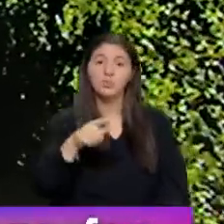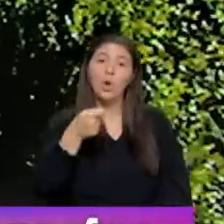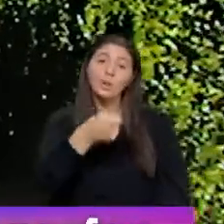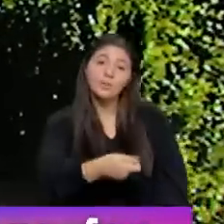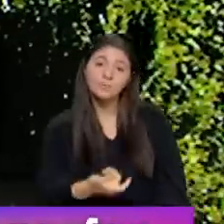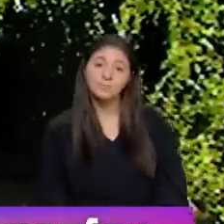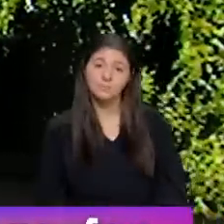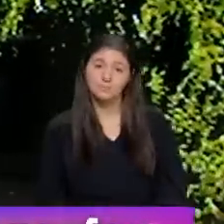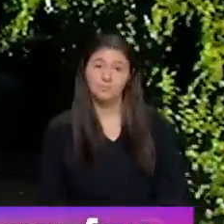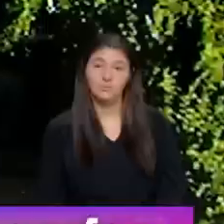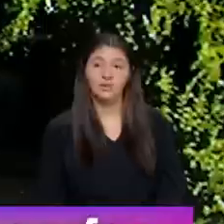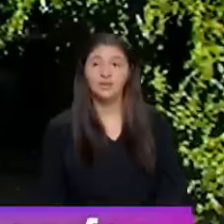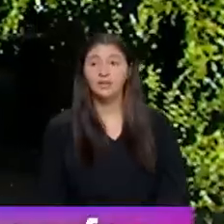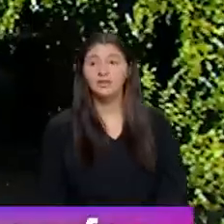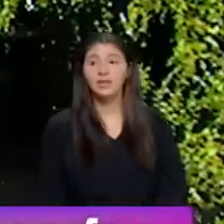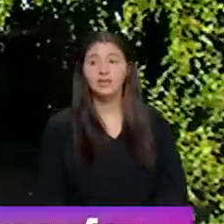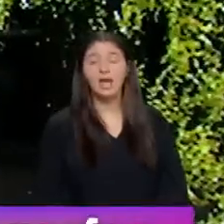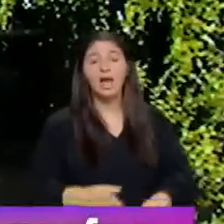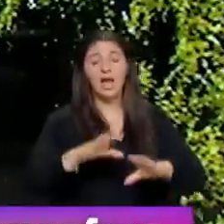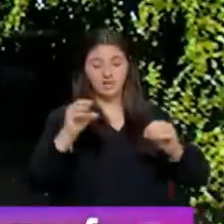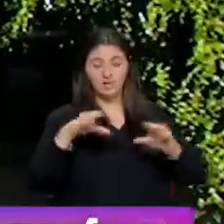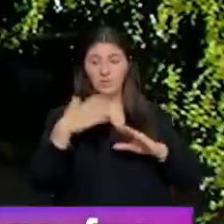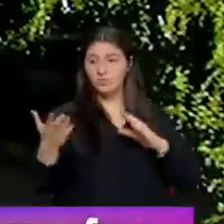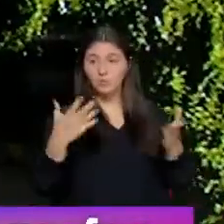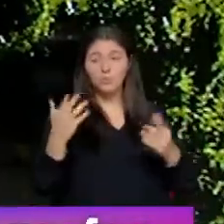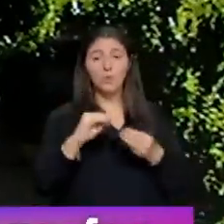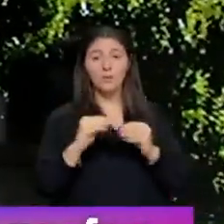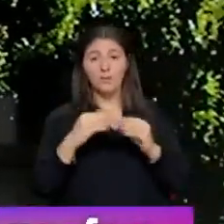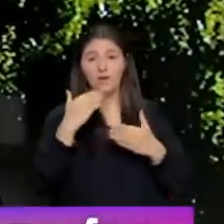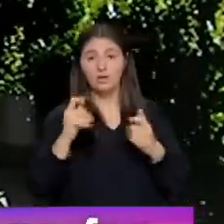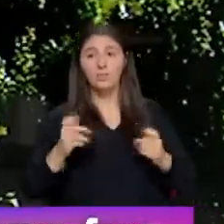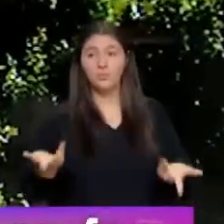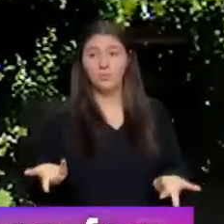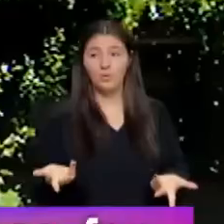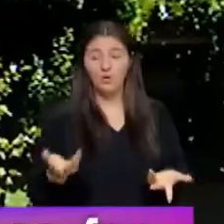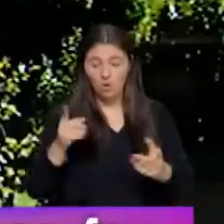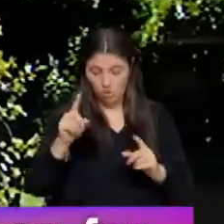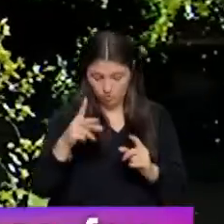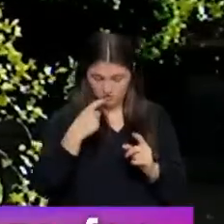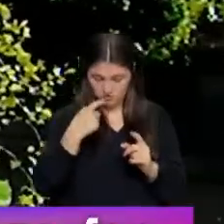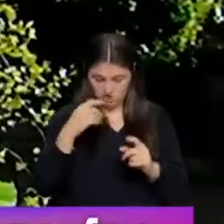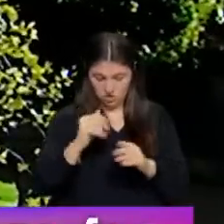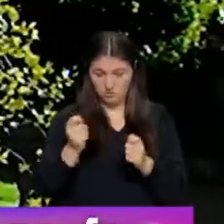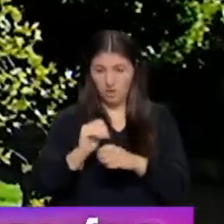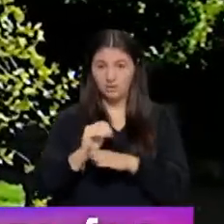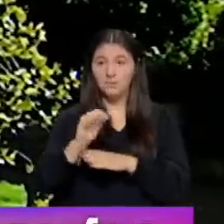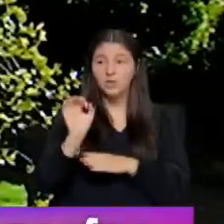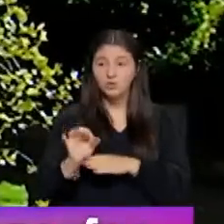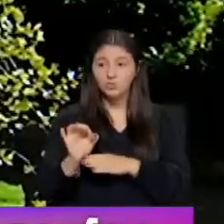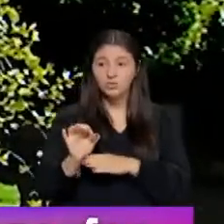ödedim bakın her tarafı farklı bir problemi anlatıyor 13 yaşında çalışma hayatına